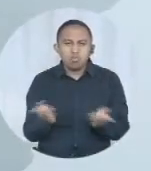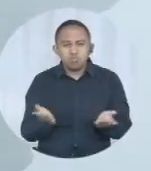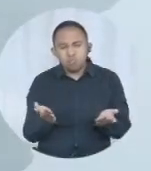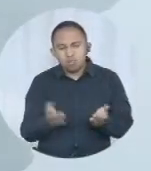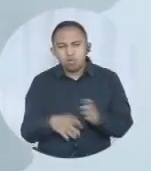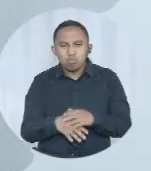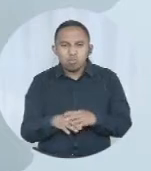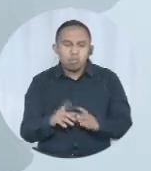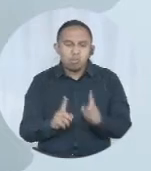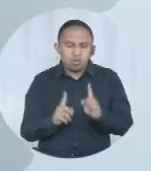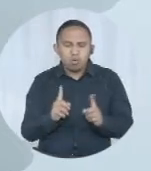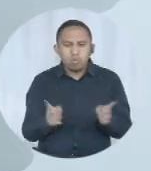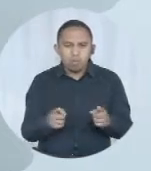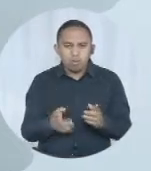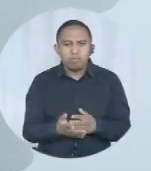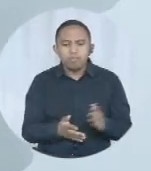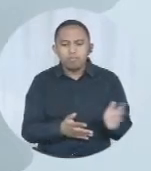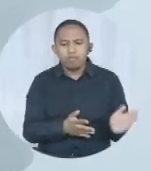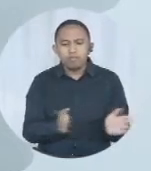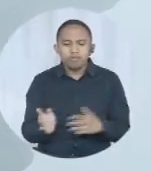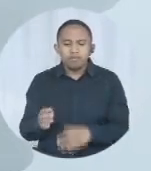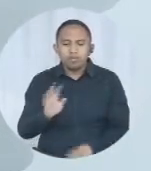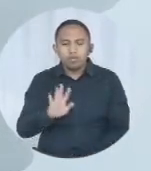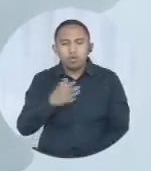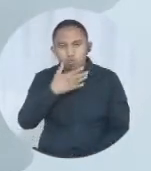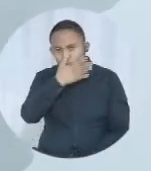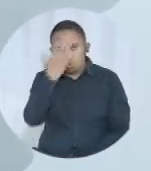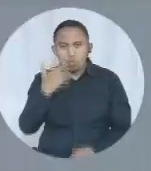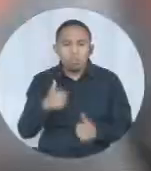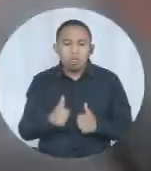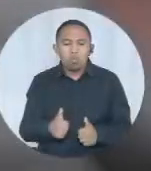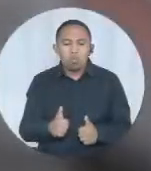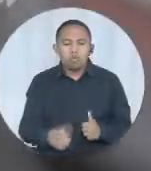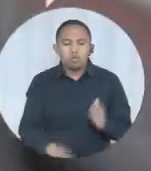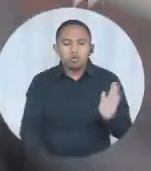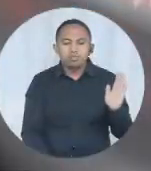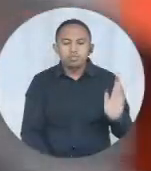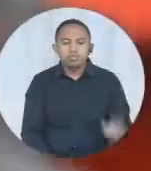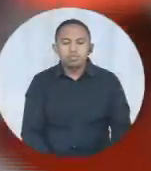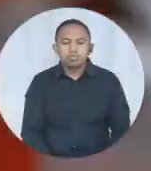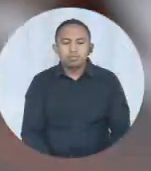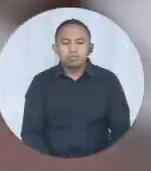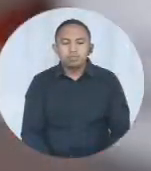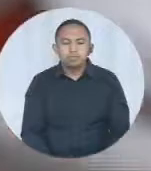Madagasikara fa andeha isika hiditra ao anatin'ny vaovao ny fanabiazana olombanina.